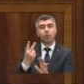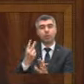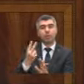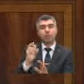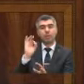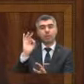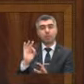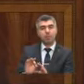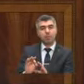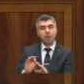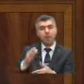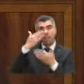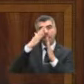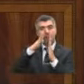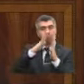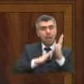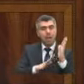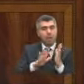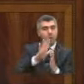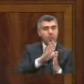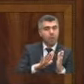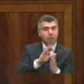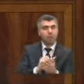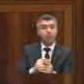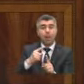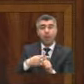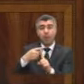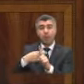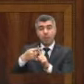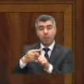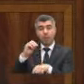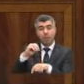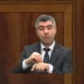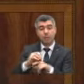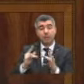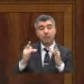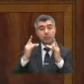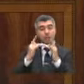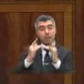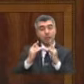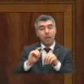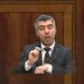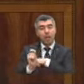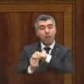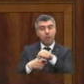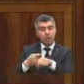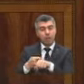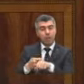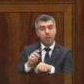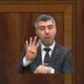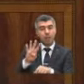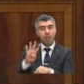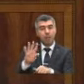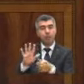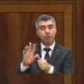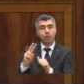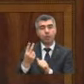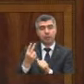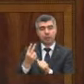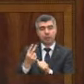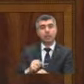29% على الصعيد الوطني. وارتفع عدد الداخليات بالوسط القروي من 426